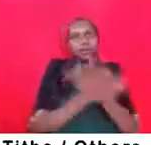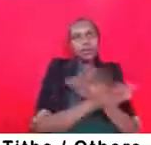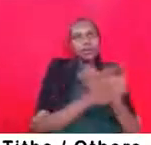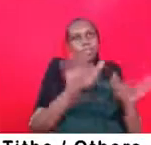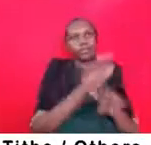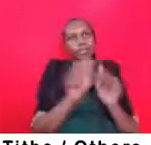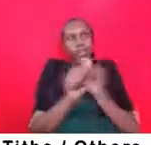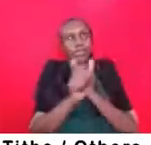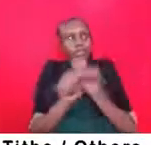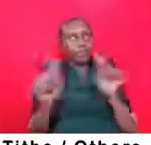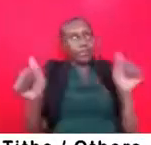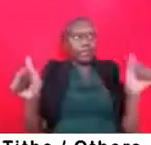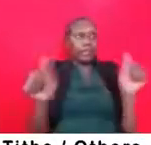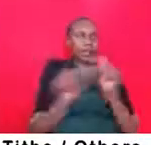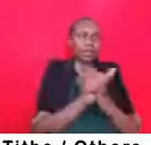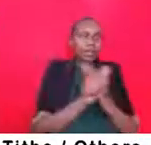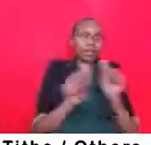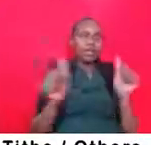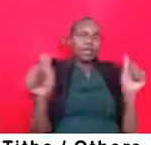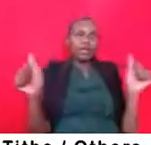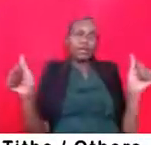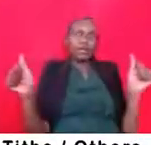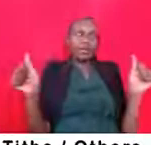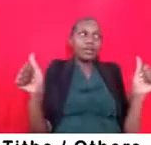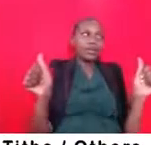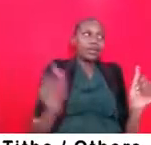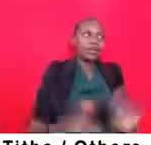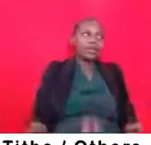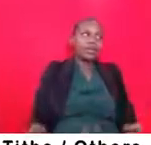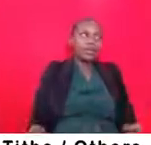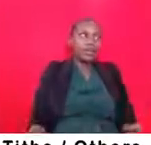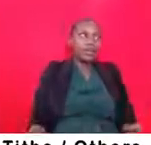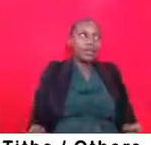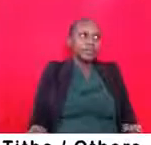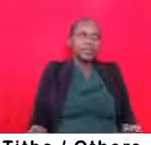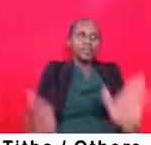sawa. Mambo sawa sawa.